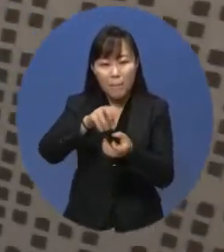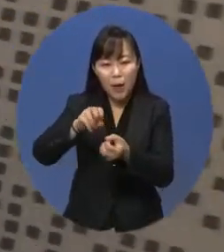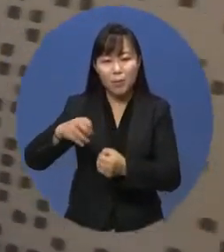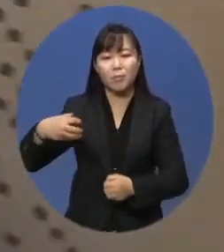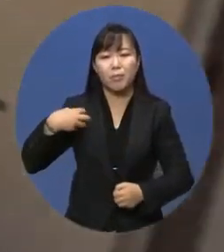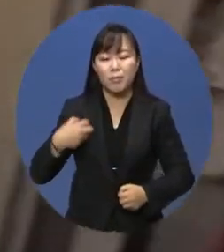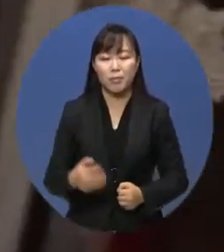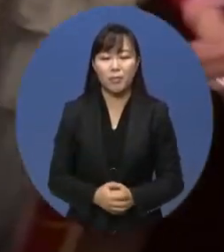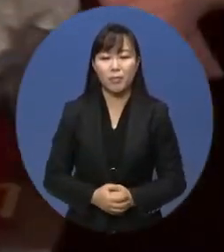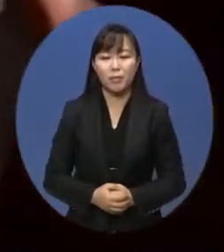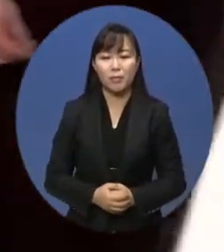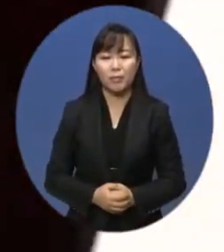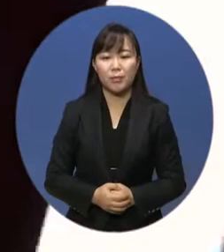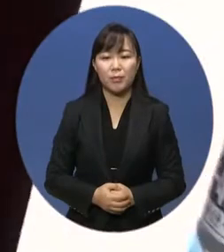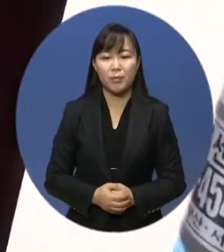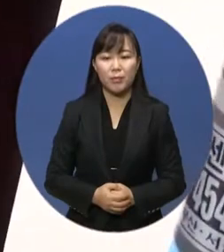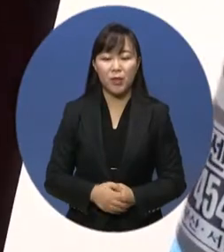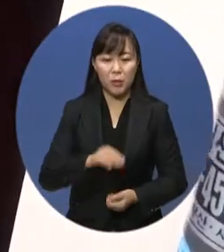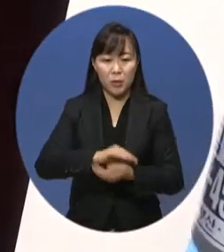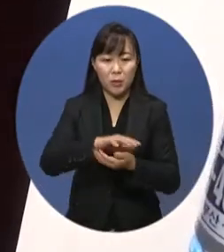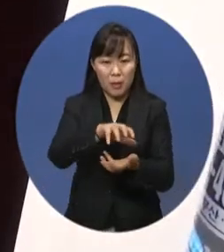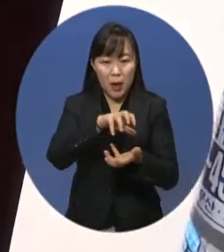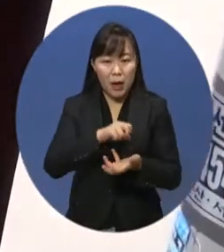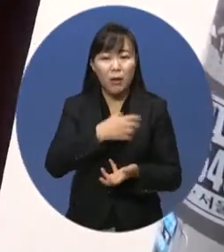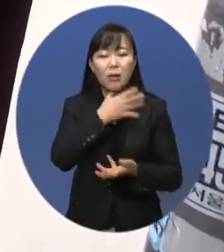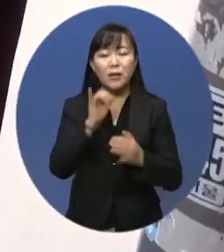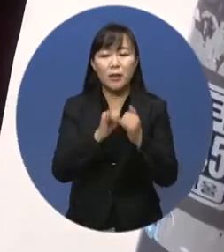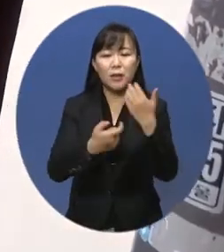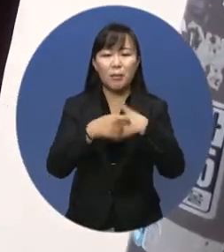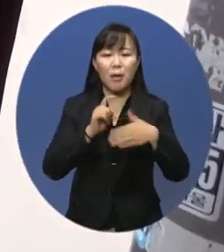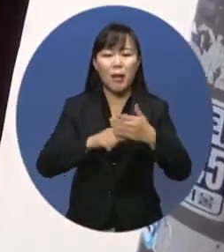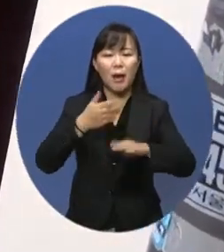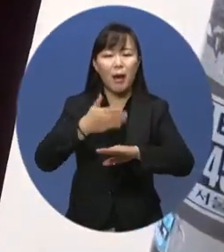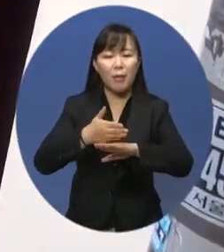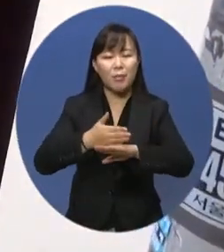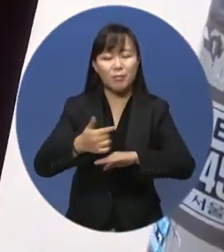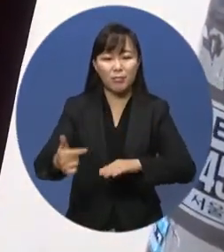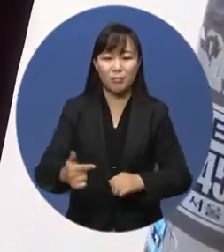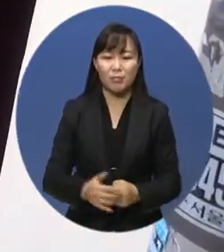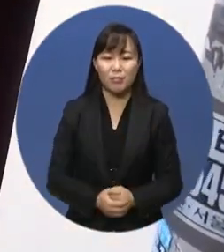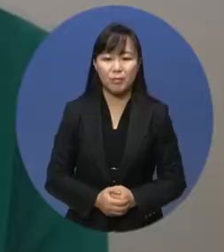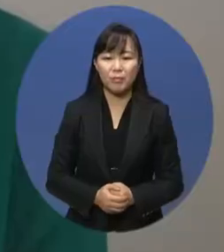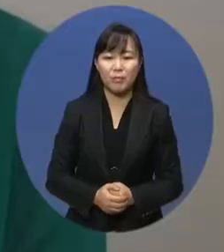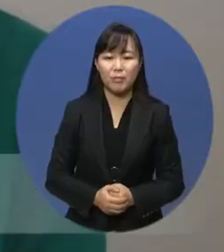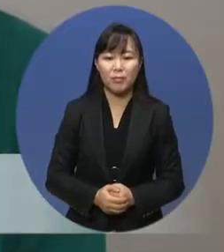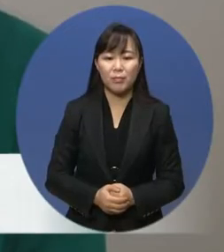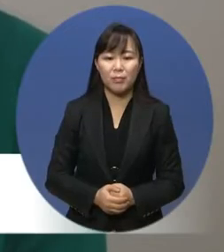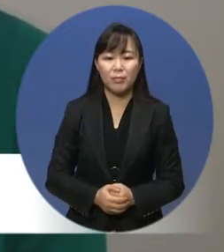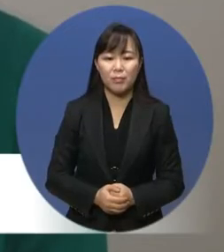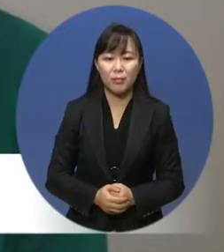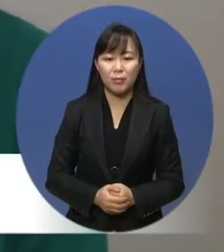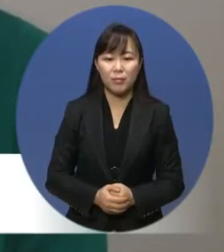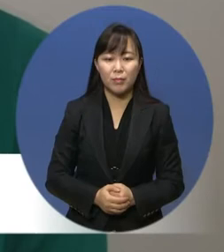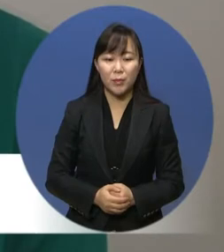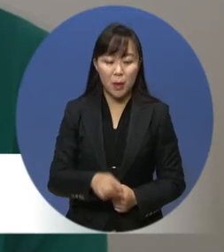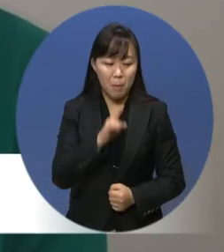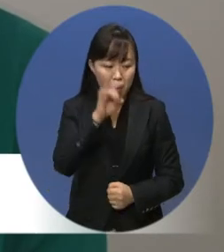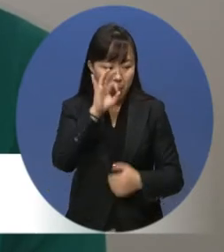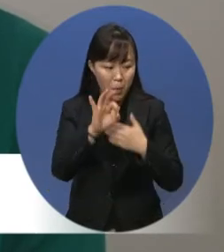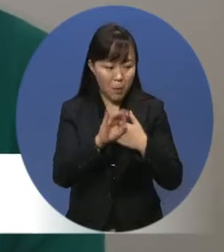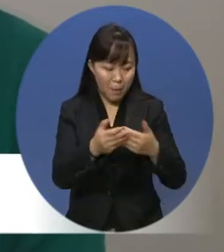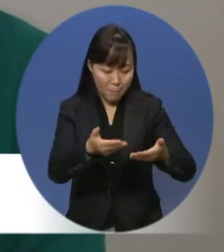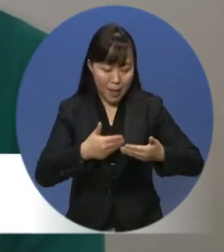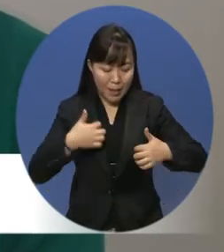자청합니다. 도시락을 받은 어르신들의 마음에 감사함이 가득 담깁니다. 그런 말이 있잖아요.